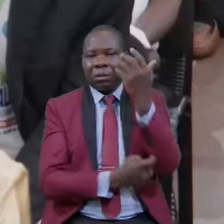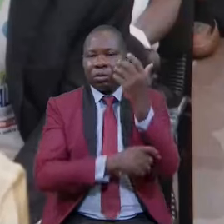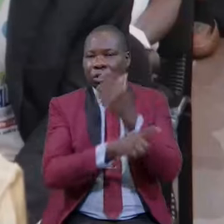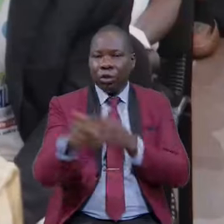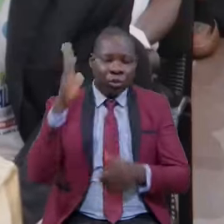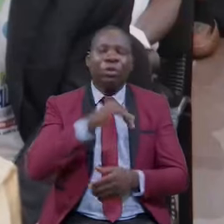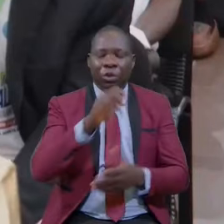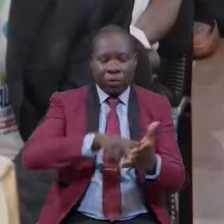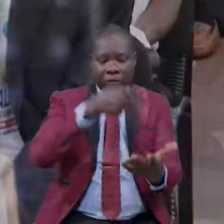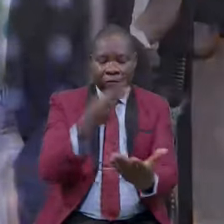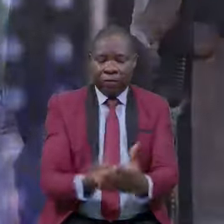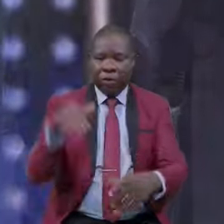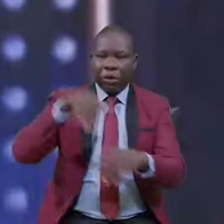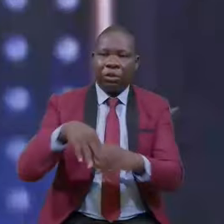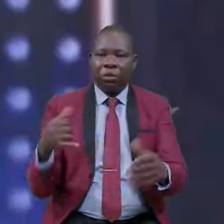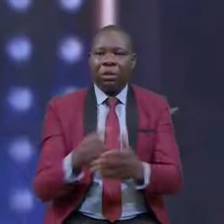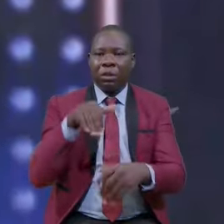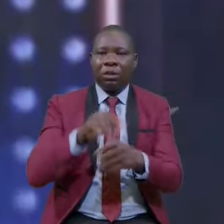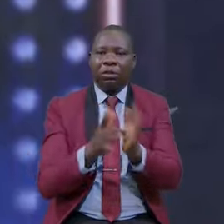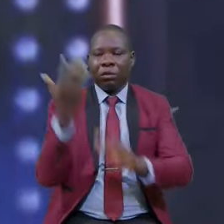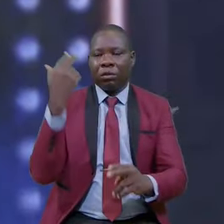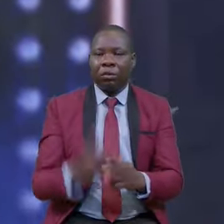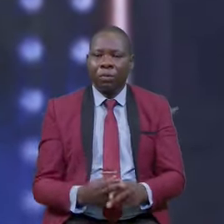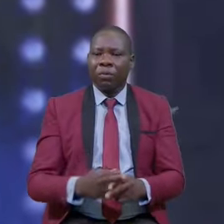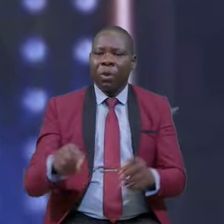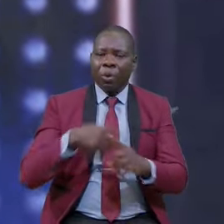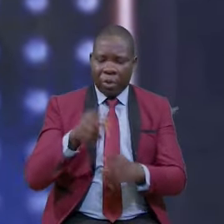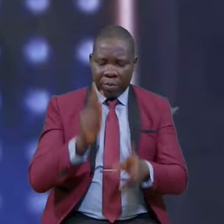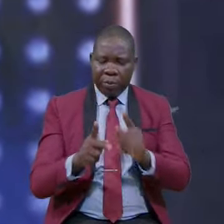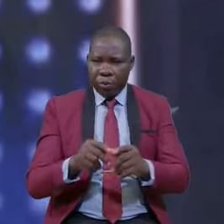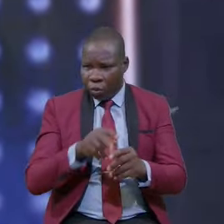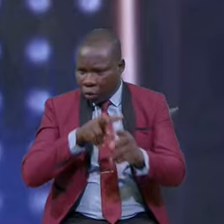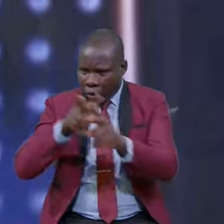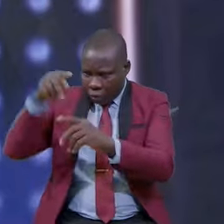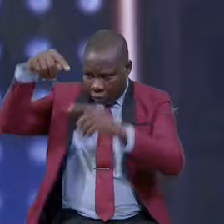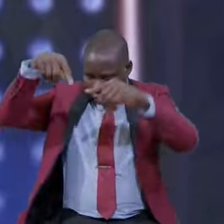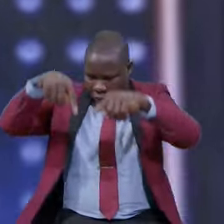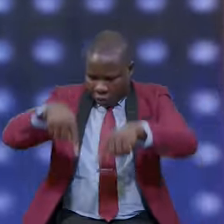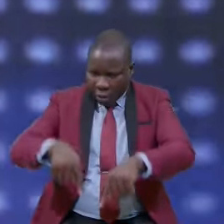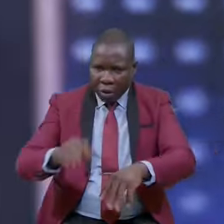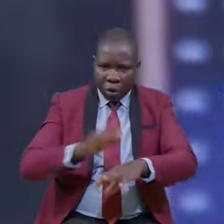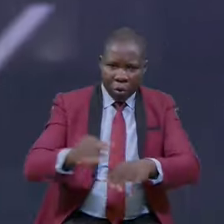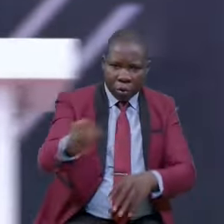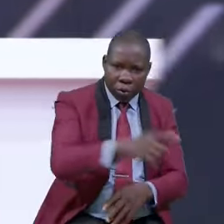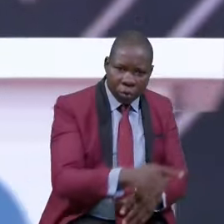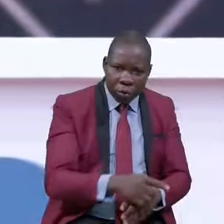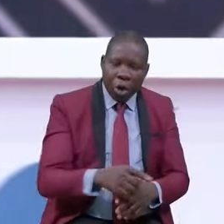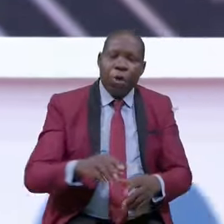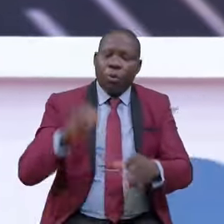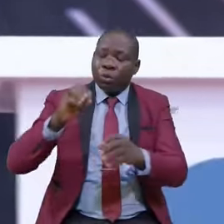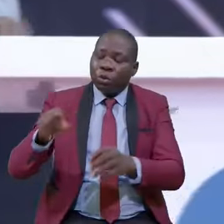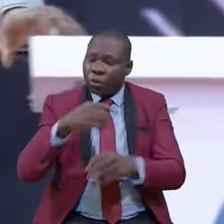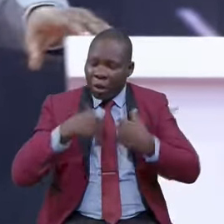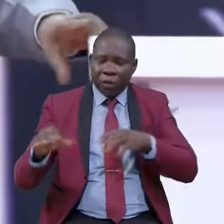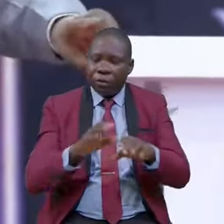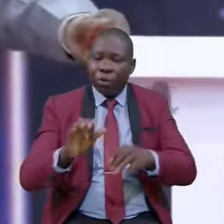Quand les gens te rabaissent, tu as fait de ton mieux et tu es allé partout. Et au lieu que les